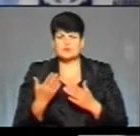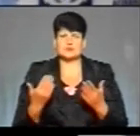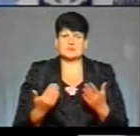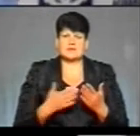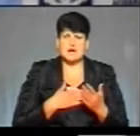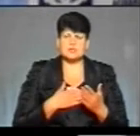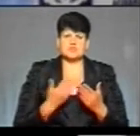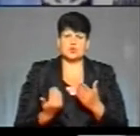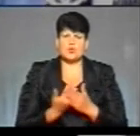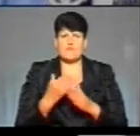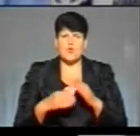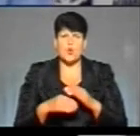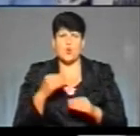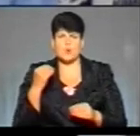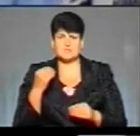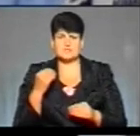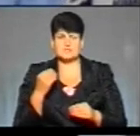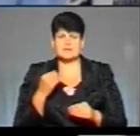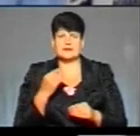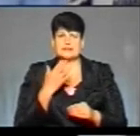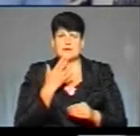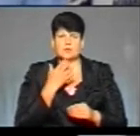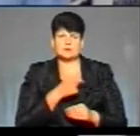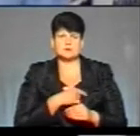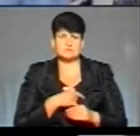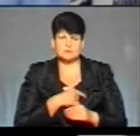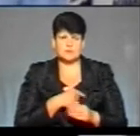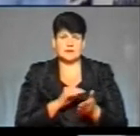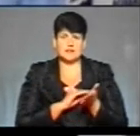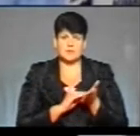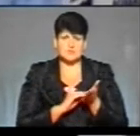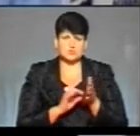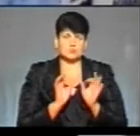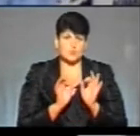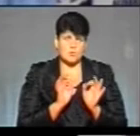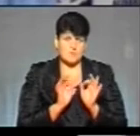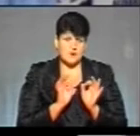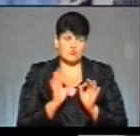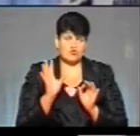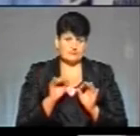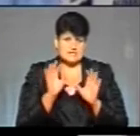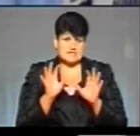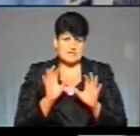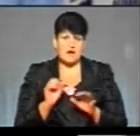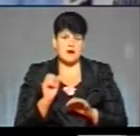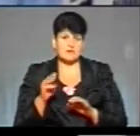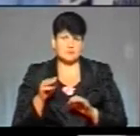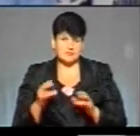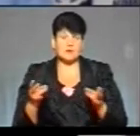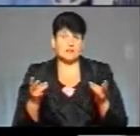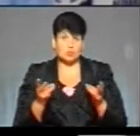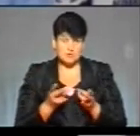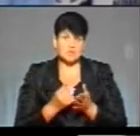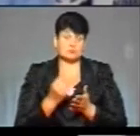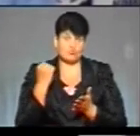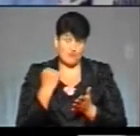новообрані народні обранці пропишуть нормально всі законодавчі акти, які необхідно